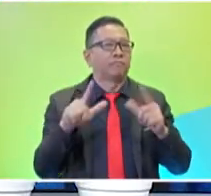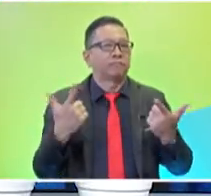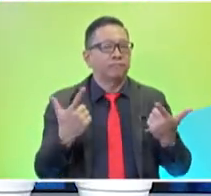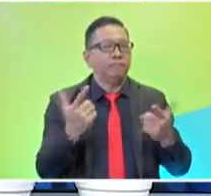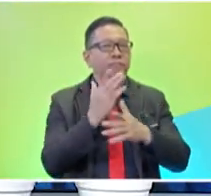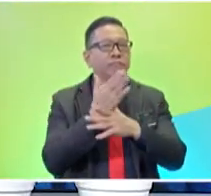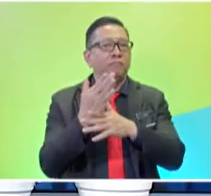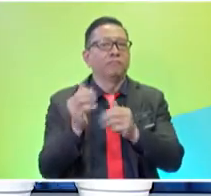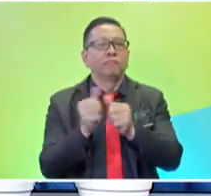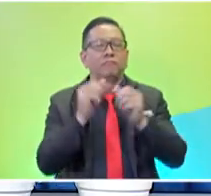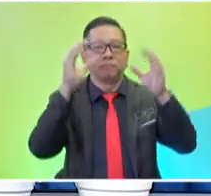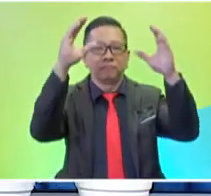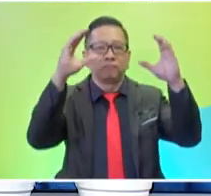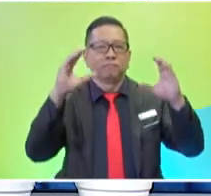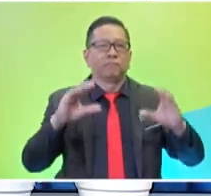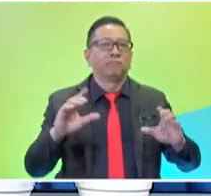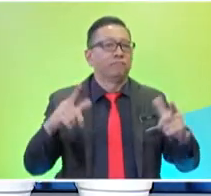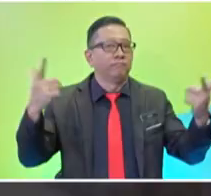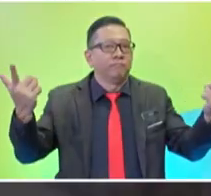yang menggunakan